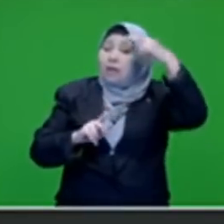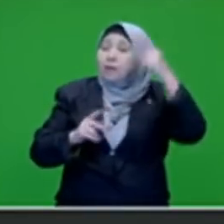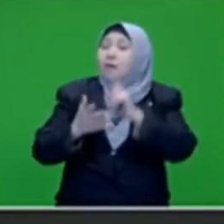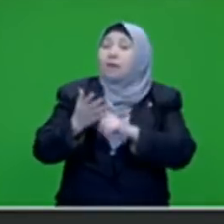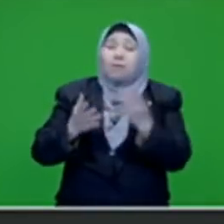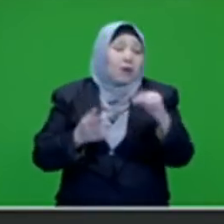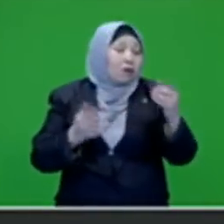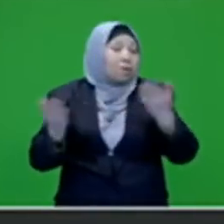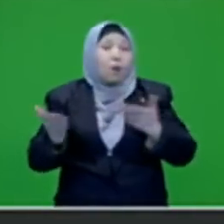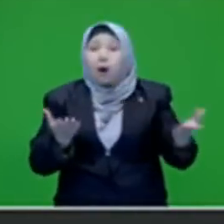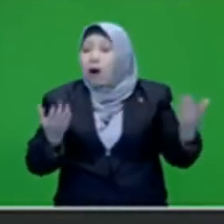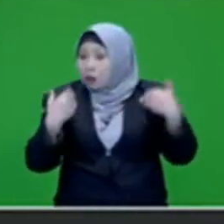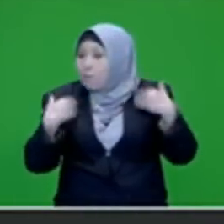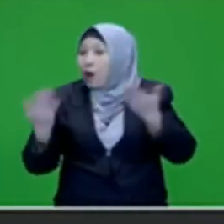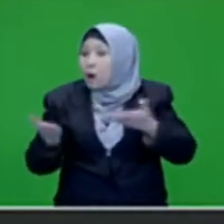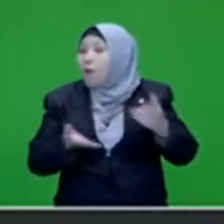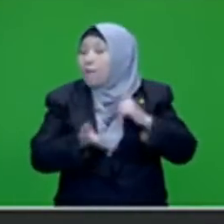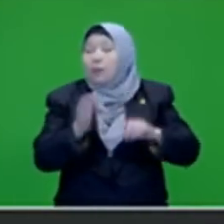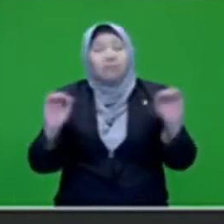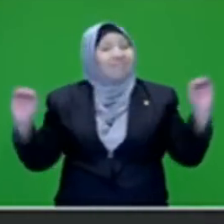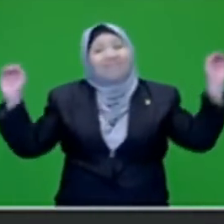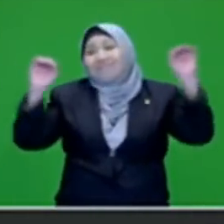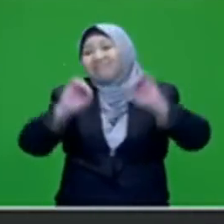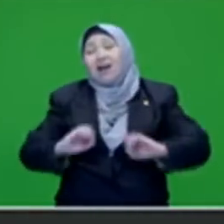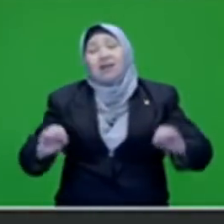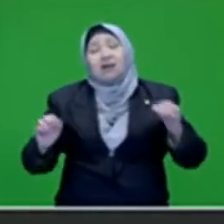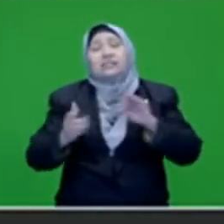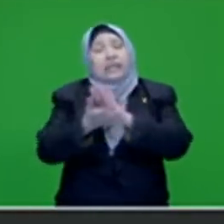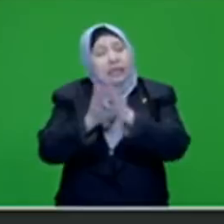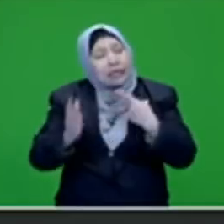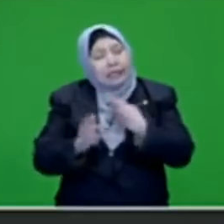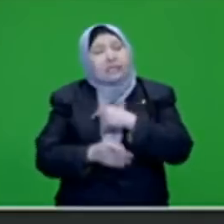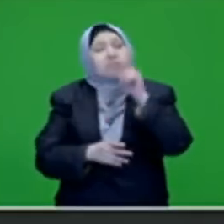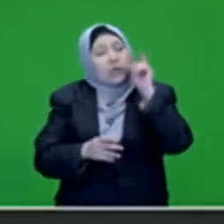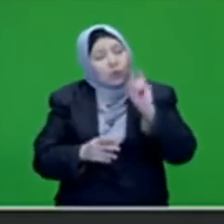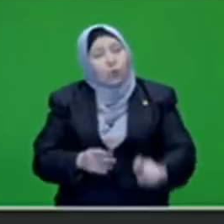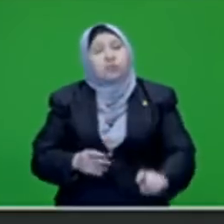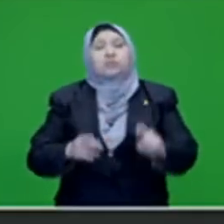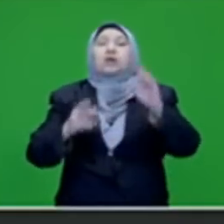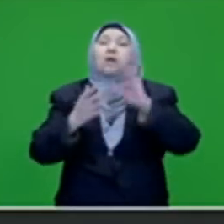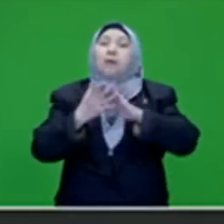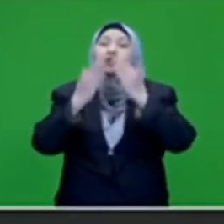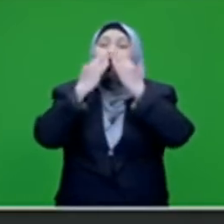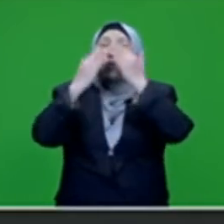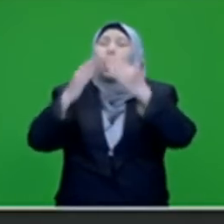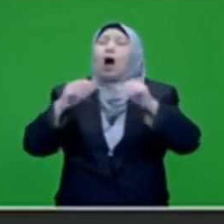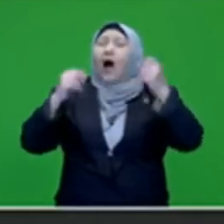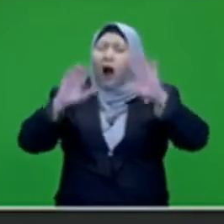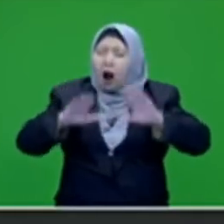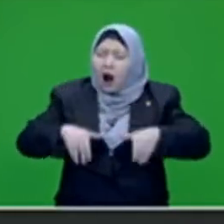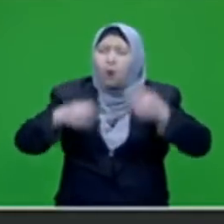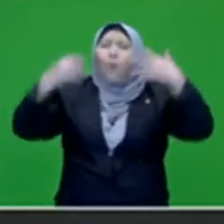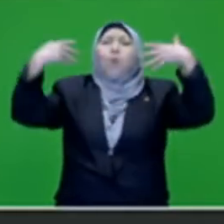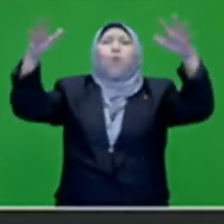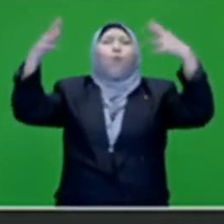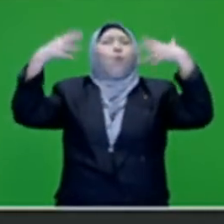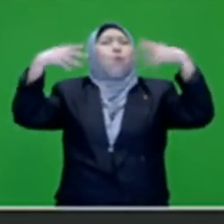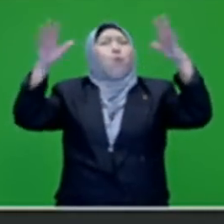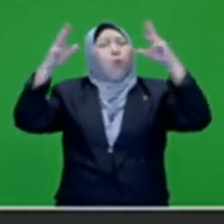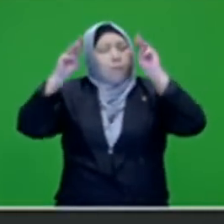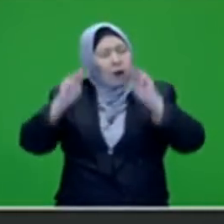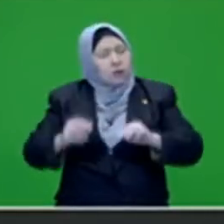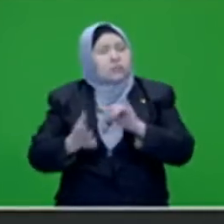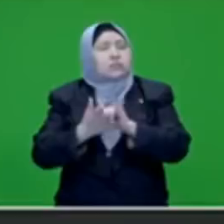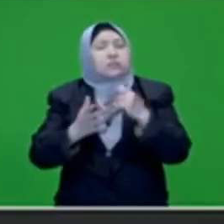mereka bawa? Tak ada bawa apa pun. Jadi kita bersyukur. Jadi hebat macam mana pun manusia, tapi dia mesti tahu dia tu